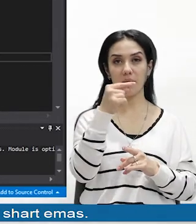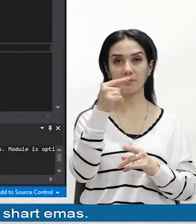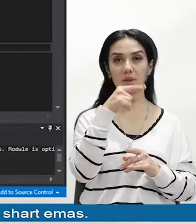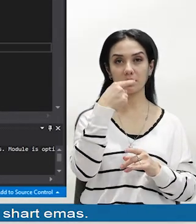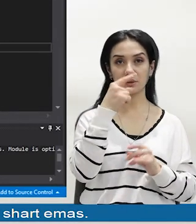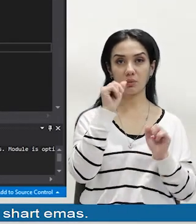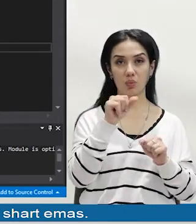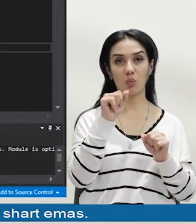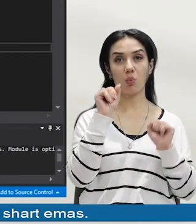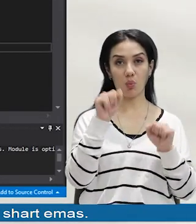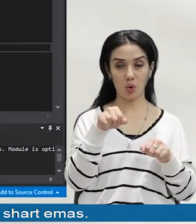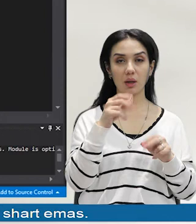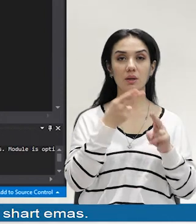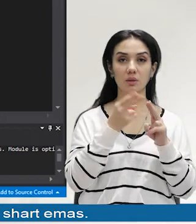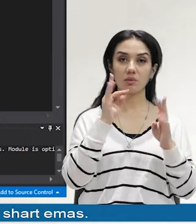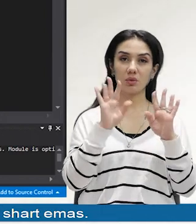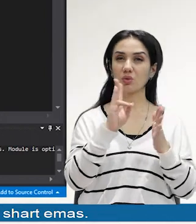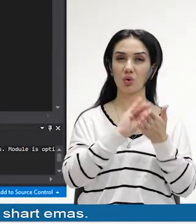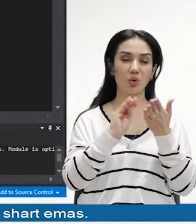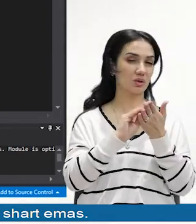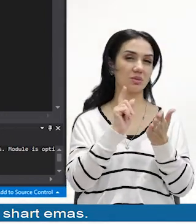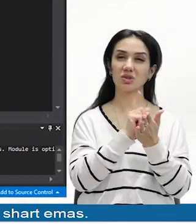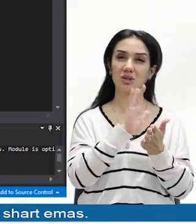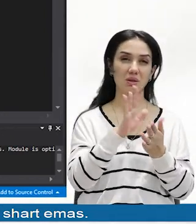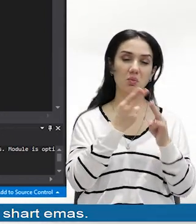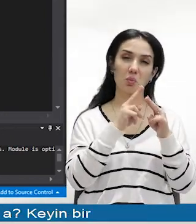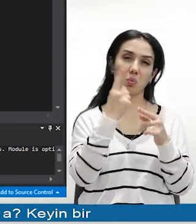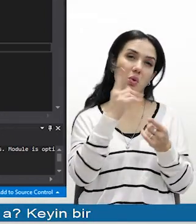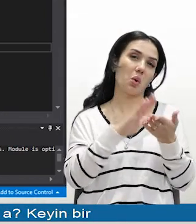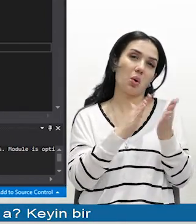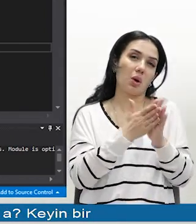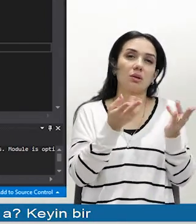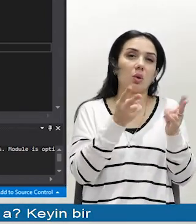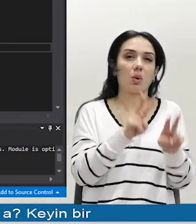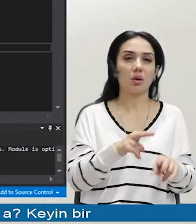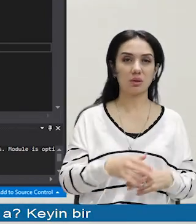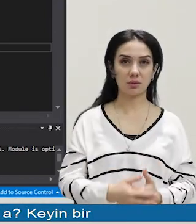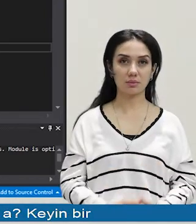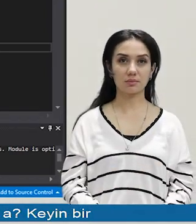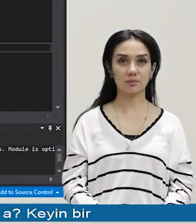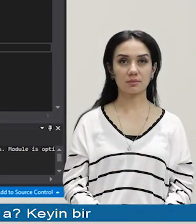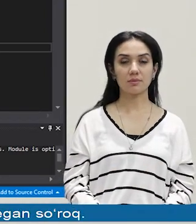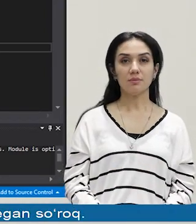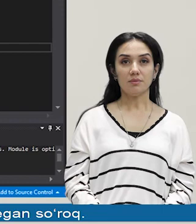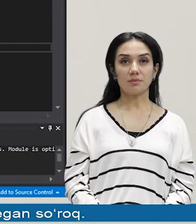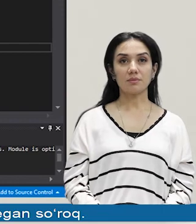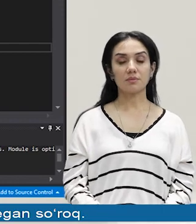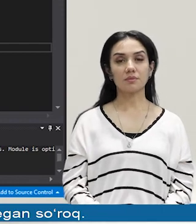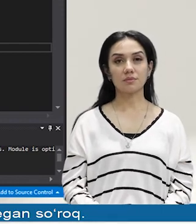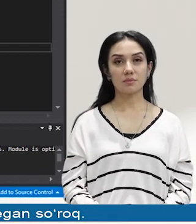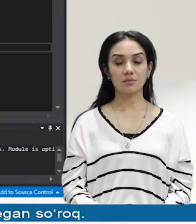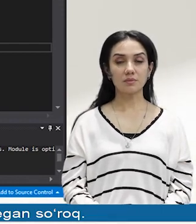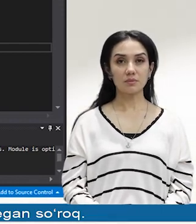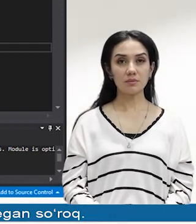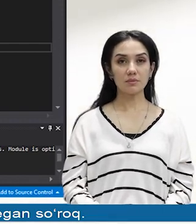desek bo'laveradi, lekin buni yozishimiz shart emas, chunki o'zi bitta shu holat qoldi. Aks holda desek bo'ladi. Tushunarli. Aks holda desek